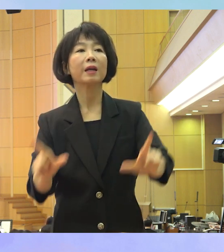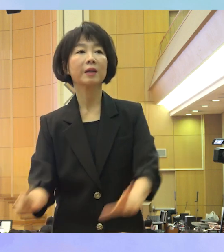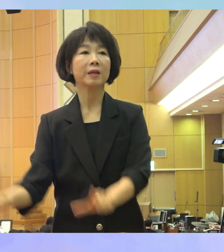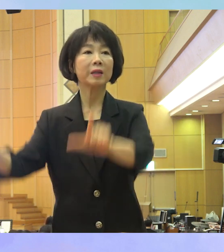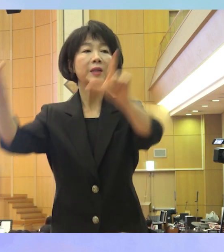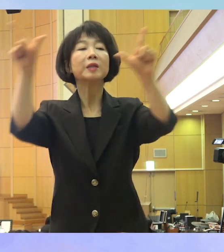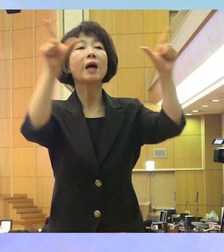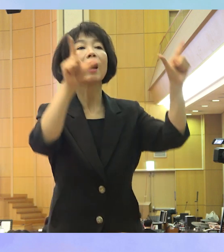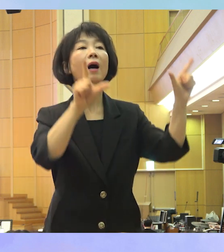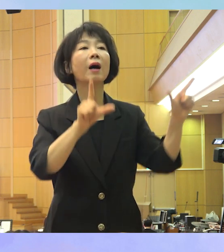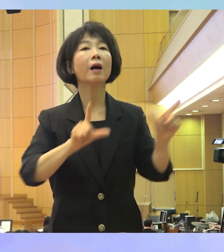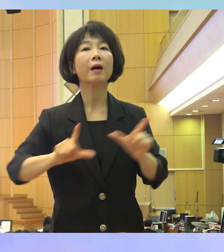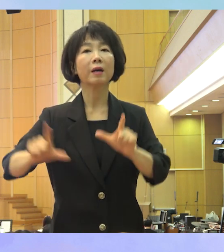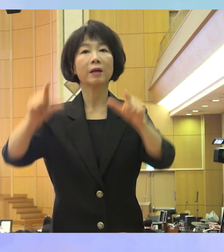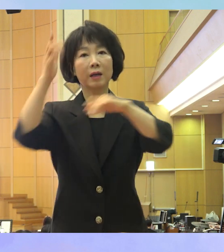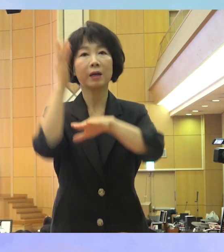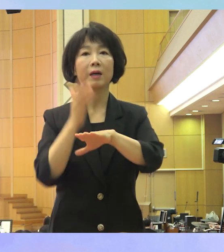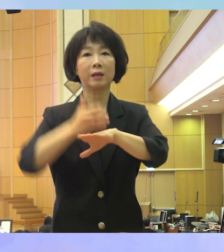살아가매